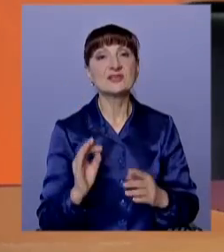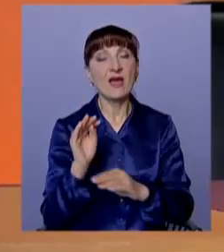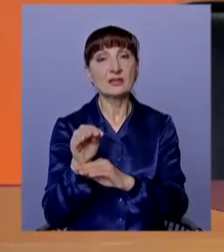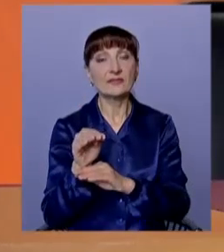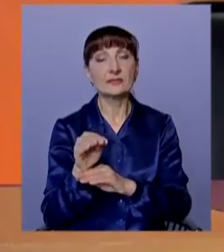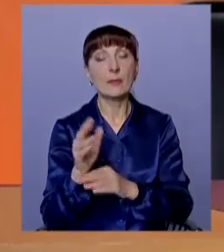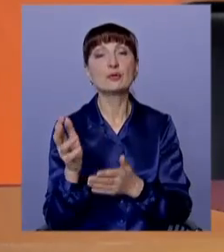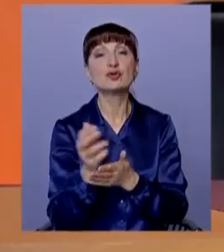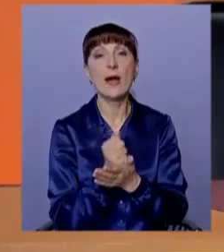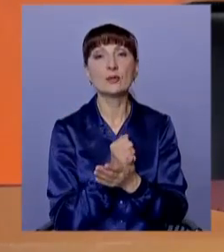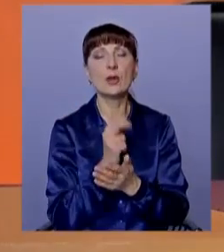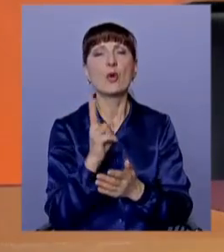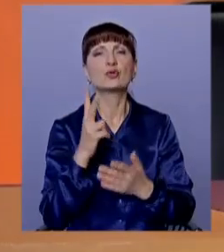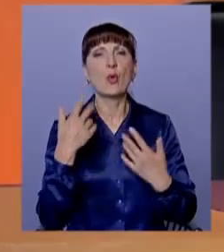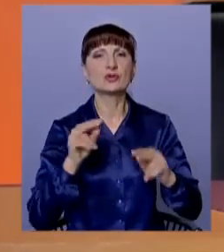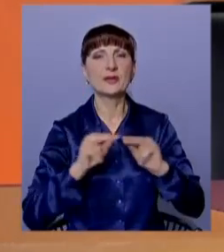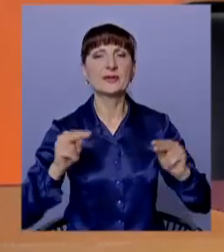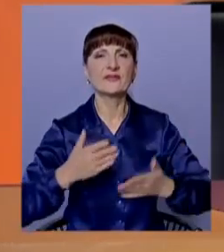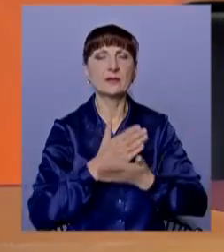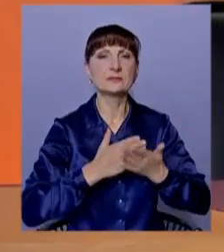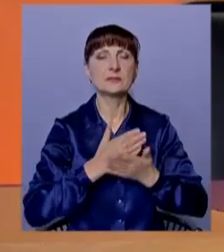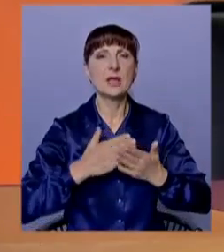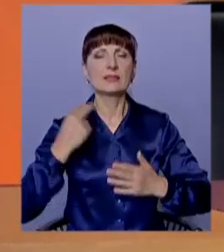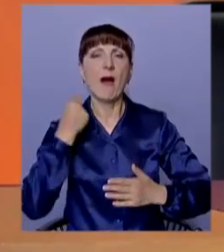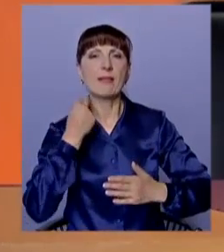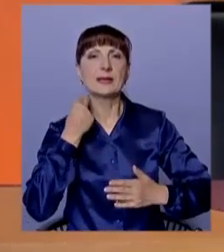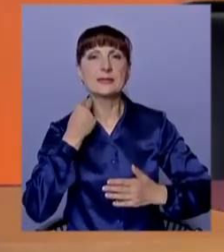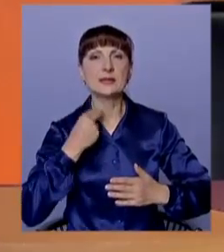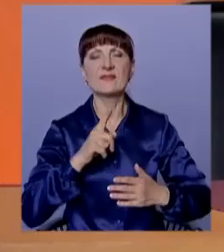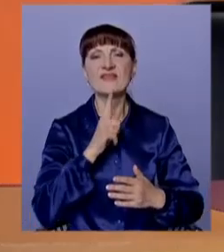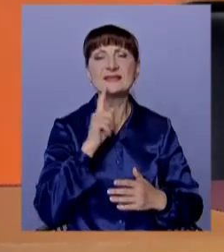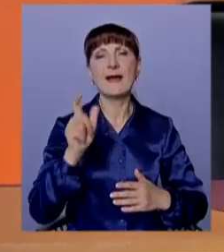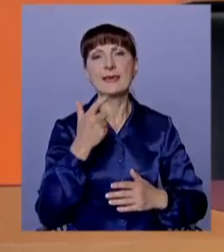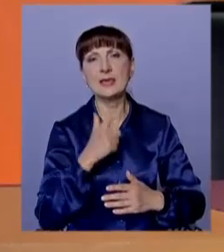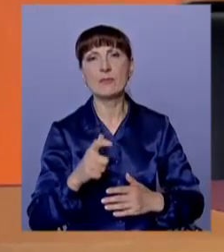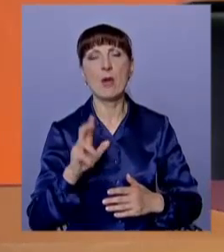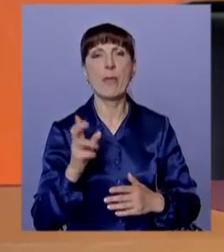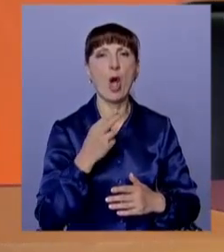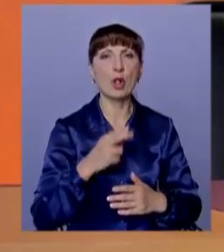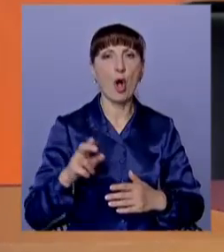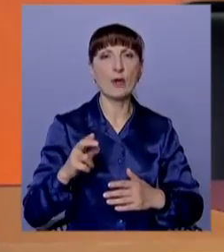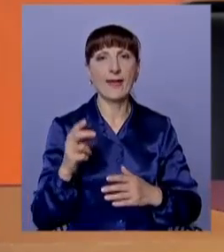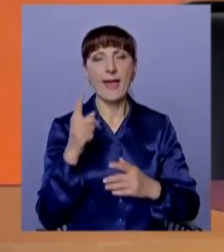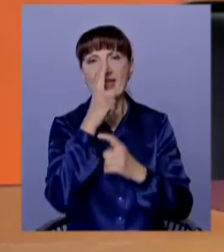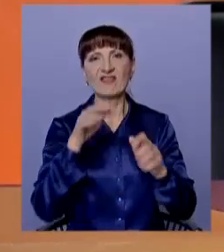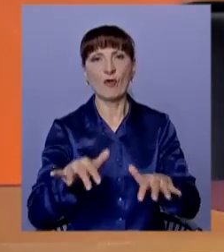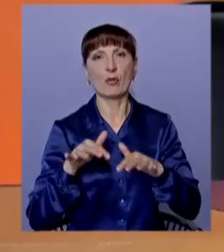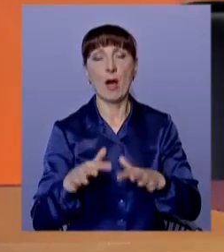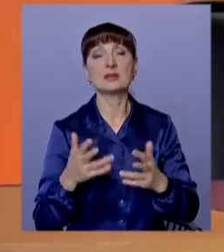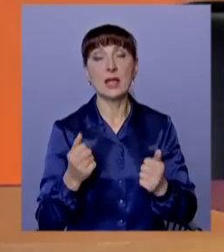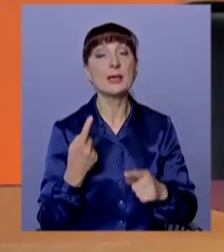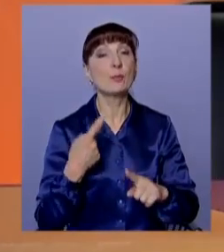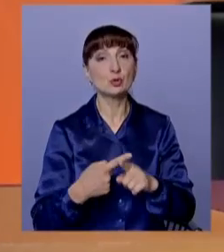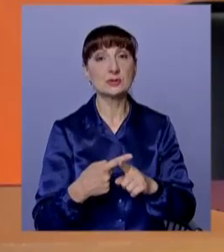БДО получают, которые преподают предметы на английском языке, физика, химия, биология, информатика. Очень ощутимо. И плюс